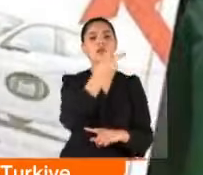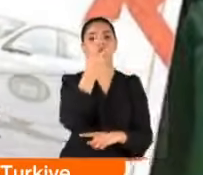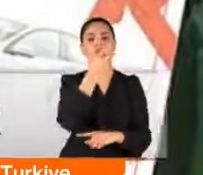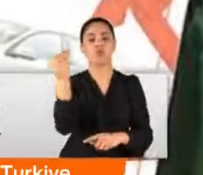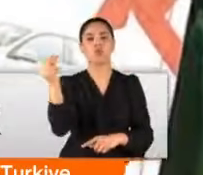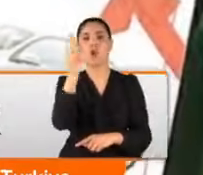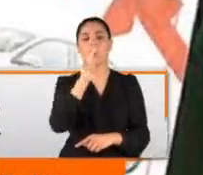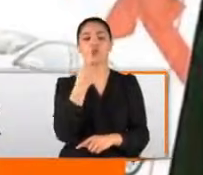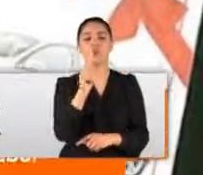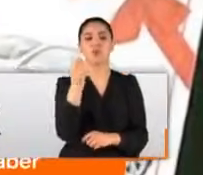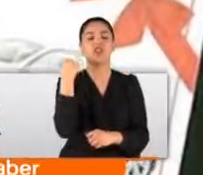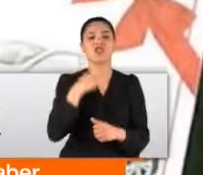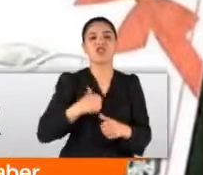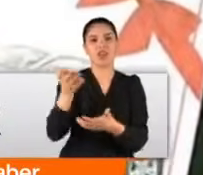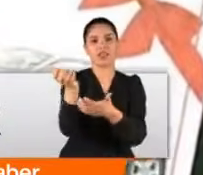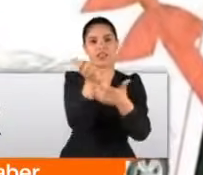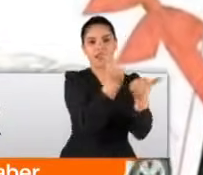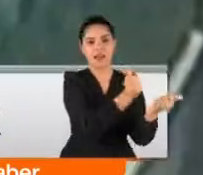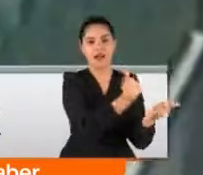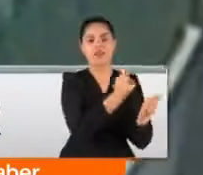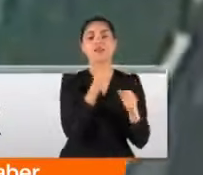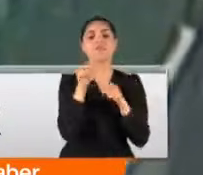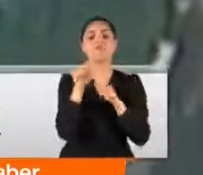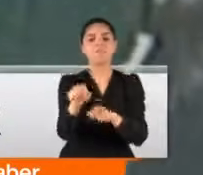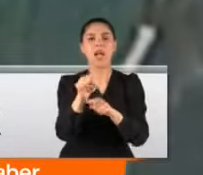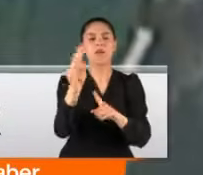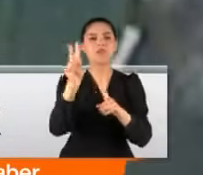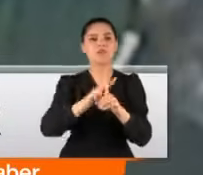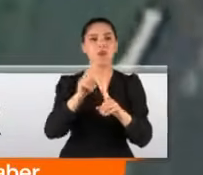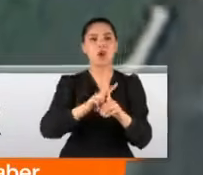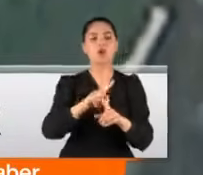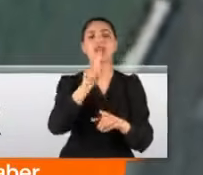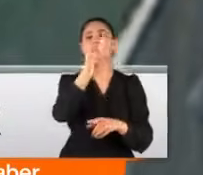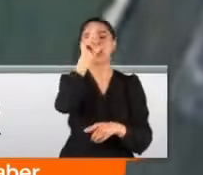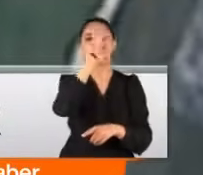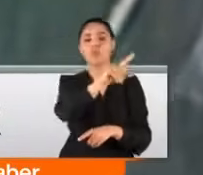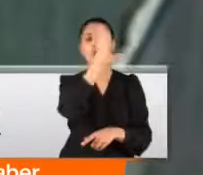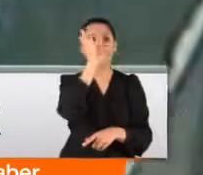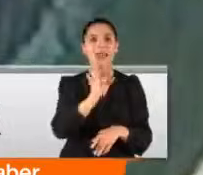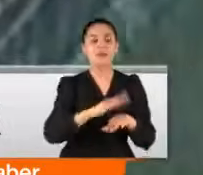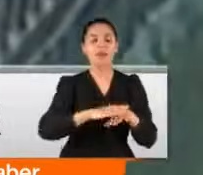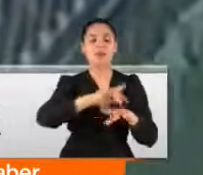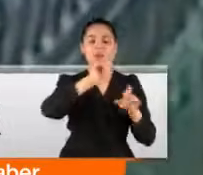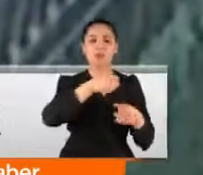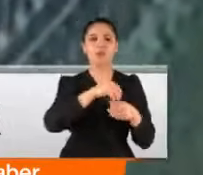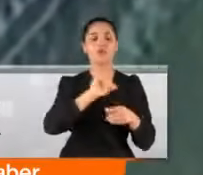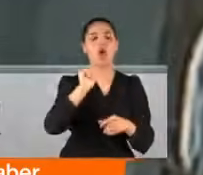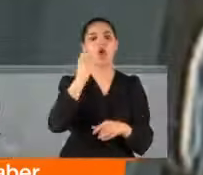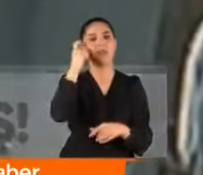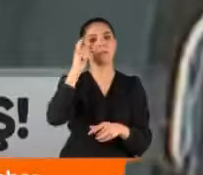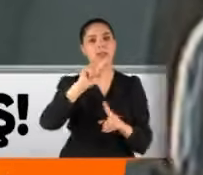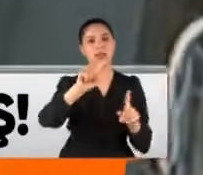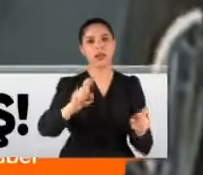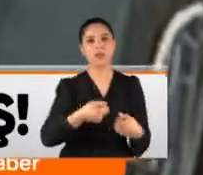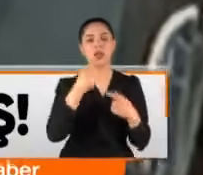3 milyon 300 bin lira olan çantayı alabildi. Dedektif gibi iz süren polis azmettiriciye ulaşmak için önemli bilgiler de elde etti.